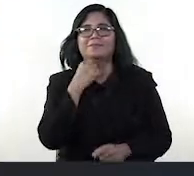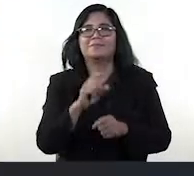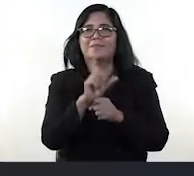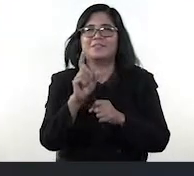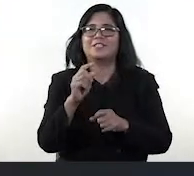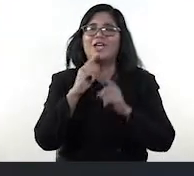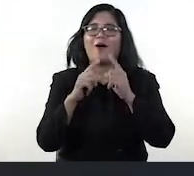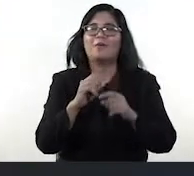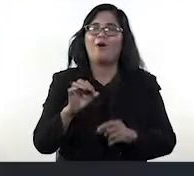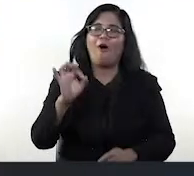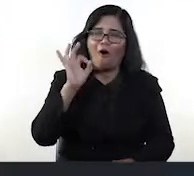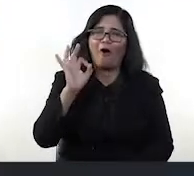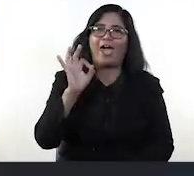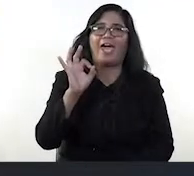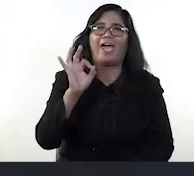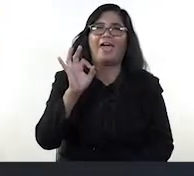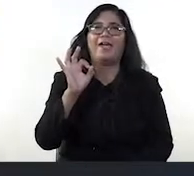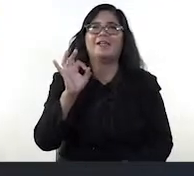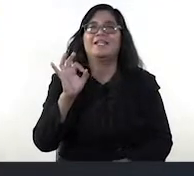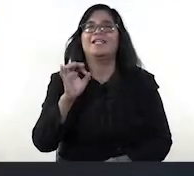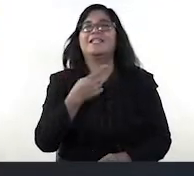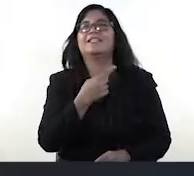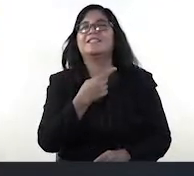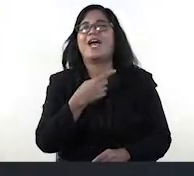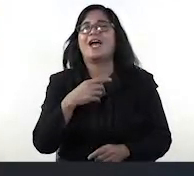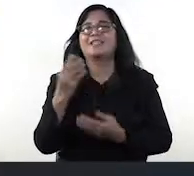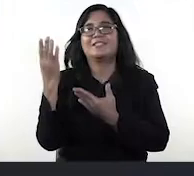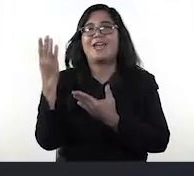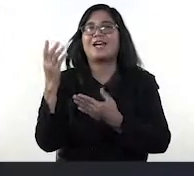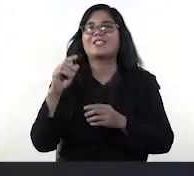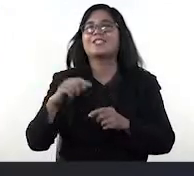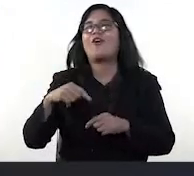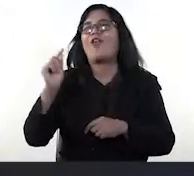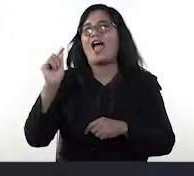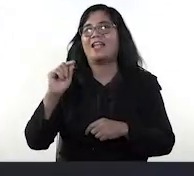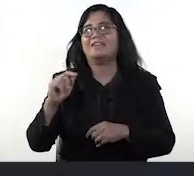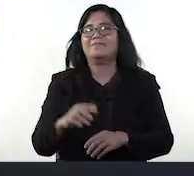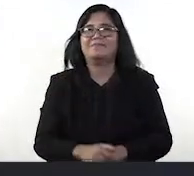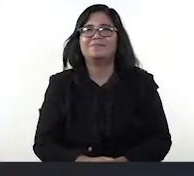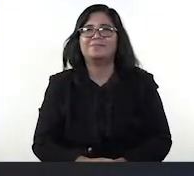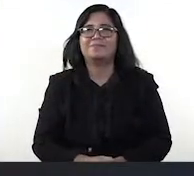Hahaha jadi Saya sekarang sedang ambil doktor di semester semester awal di